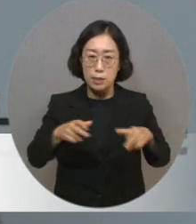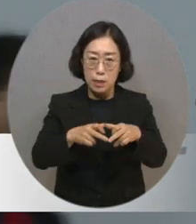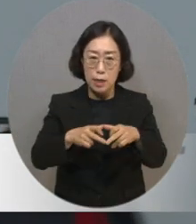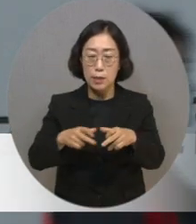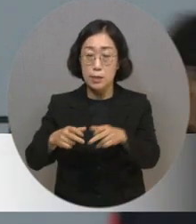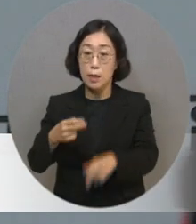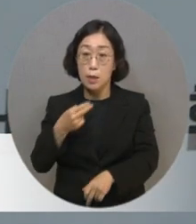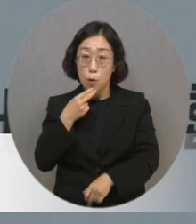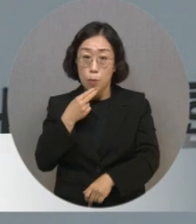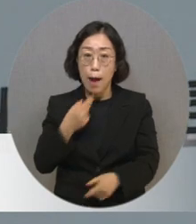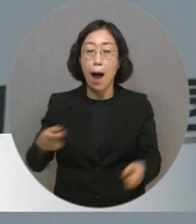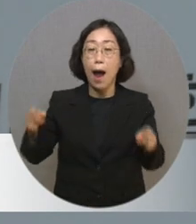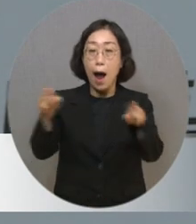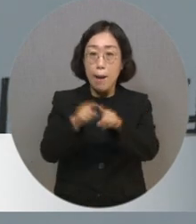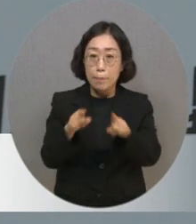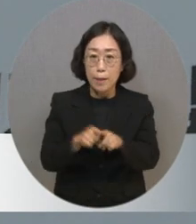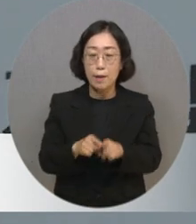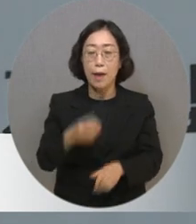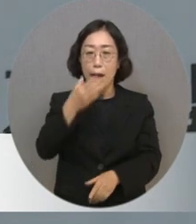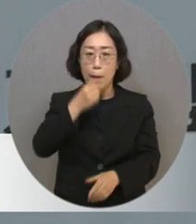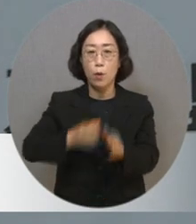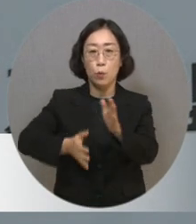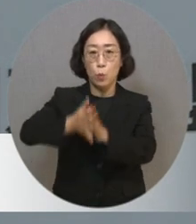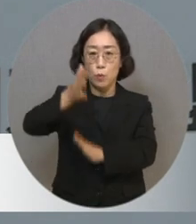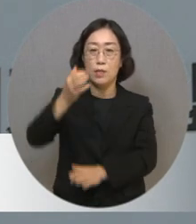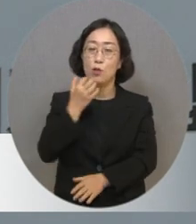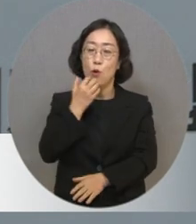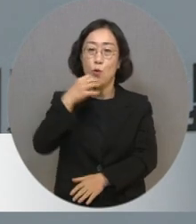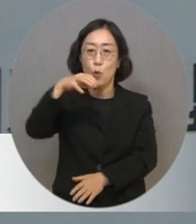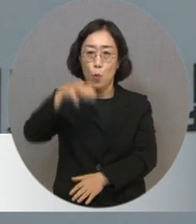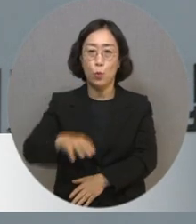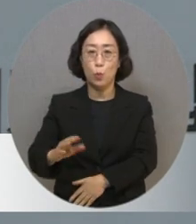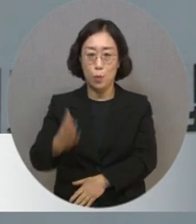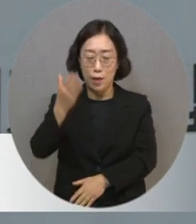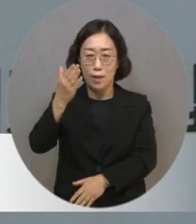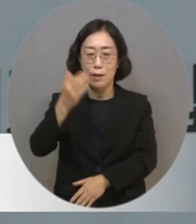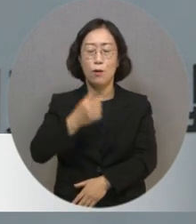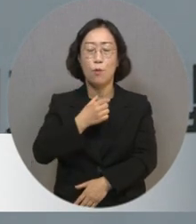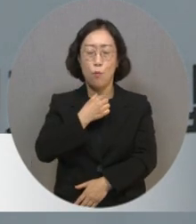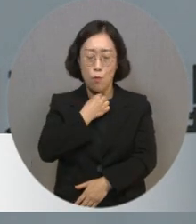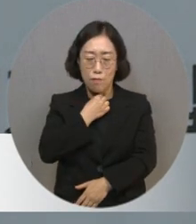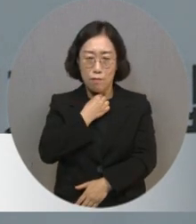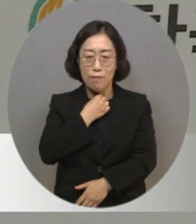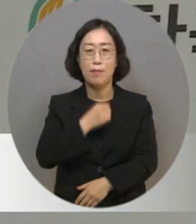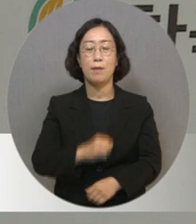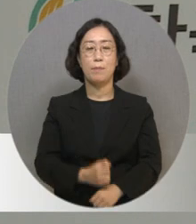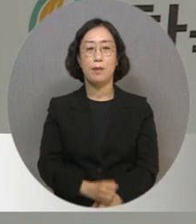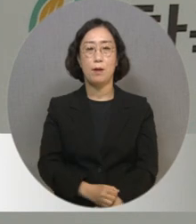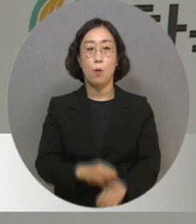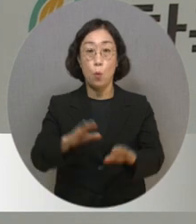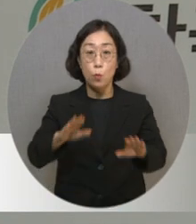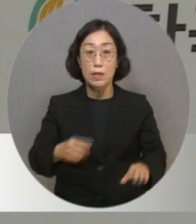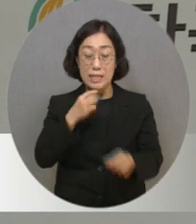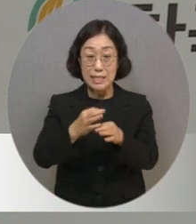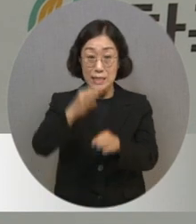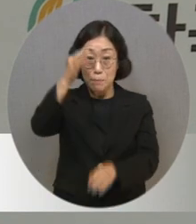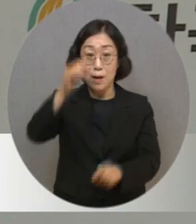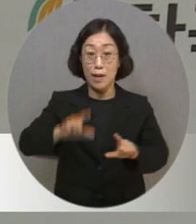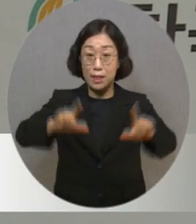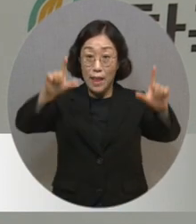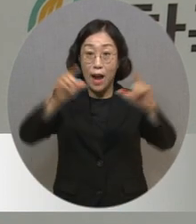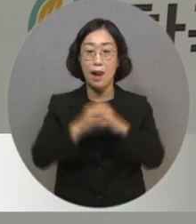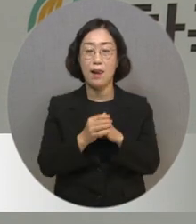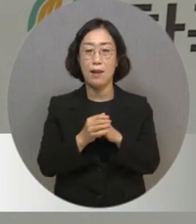비장애인이 동행하는 행복한 도시 서울특별시가 되길 바랍니다. 오늘 흰지팡이